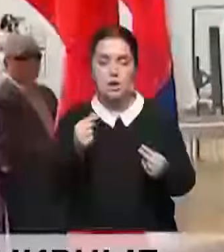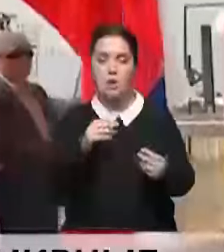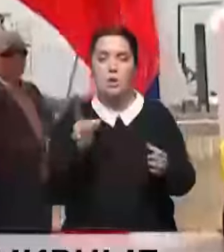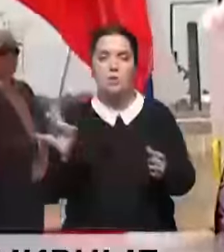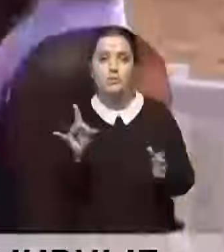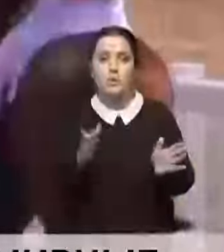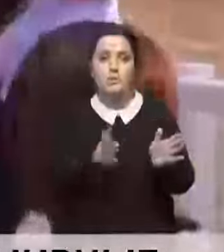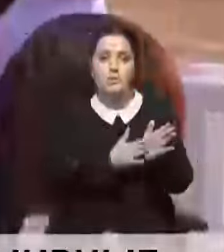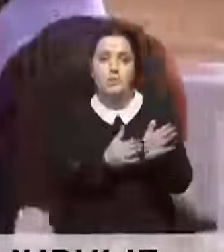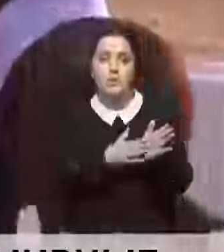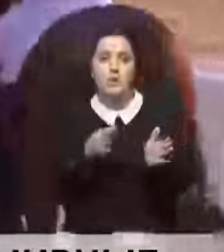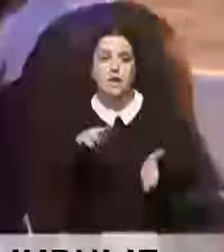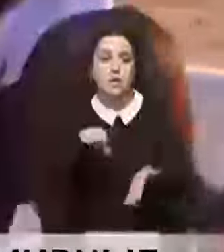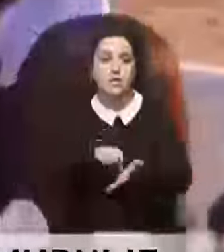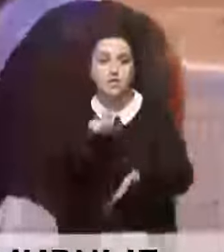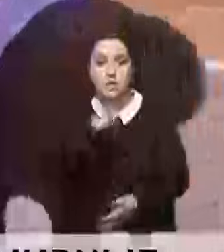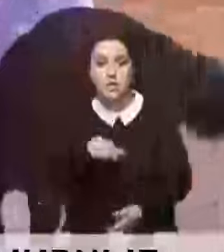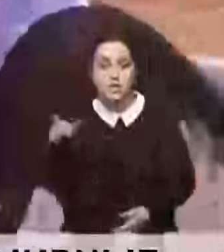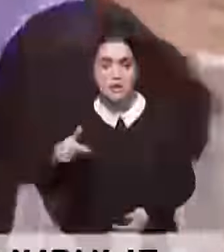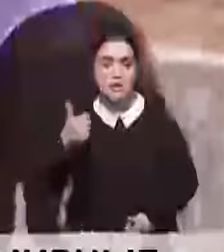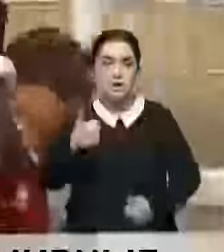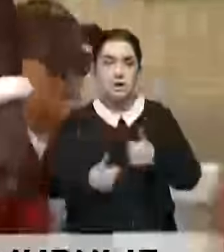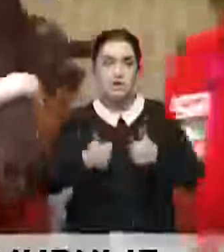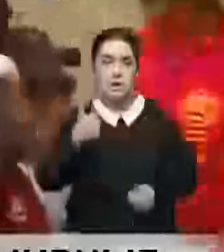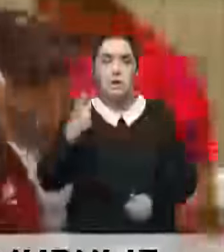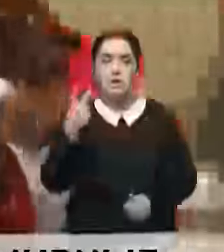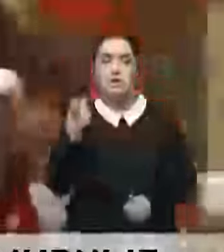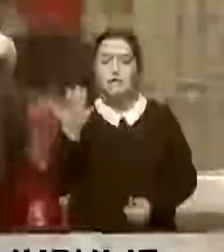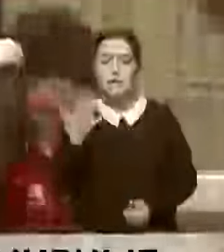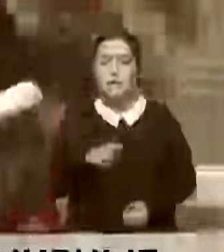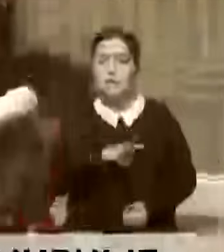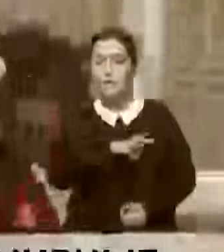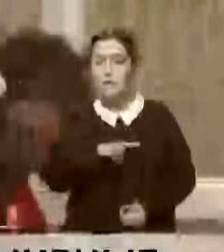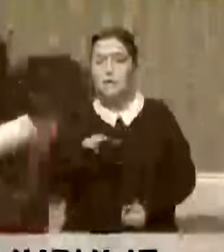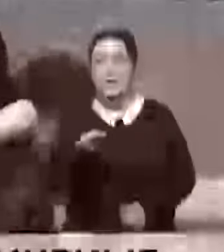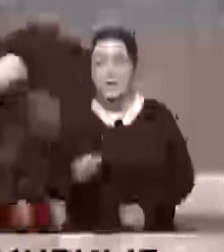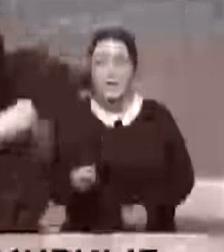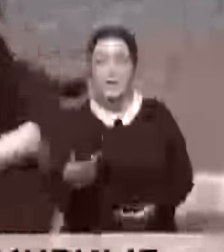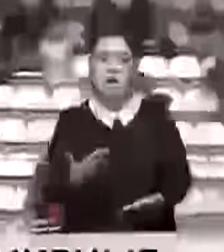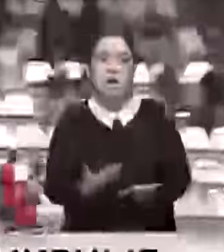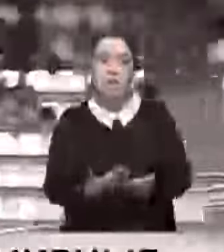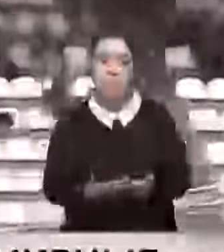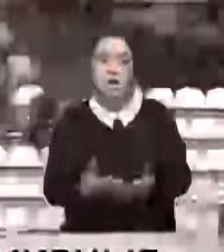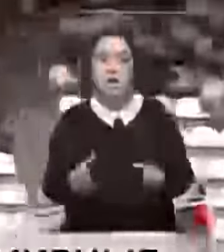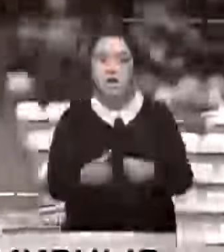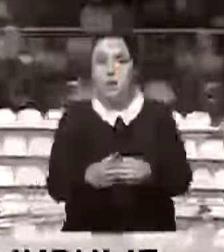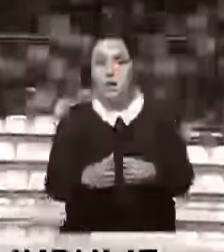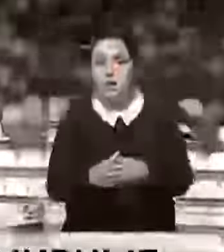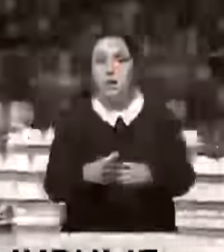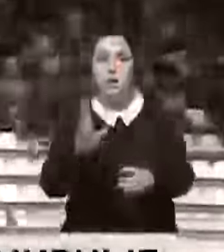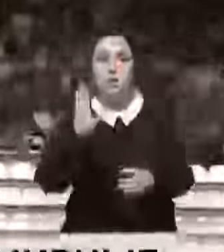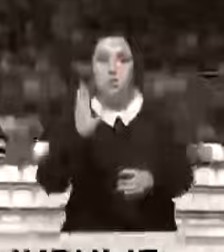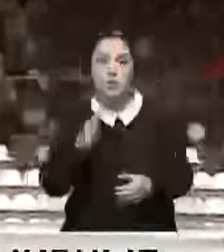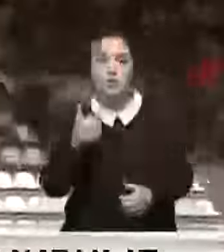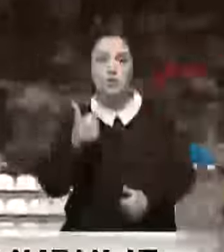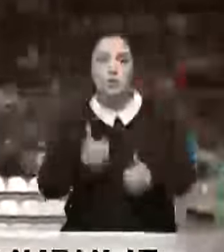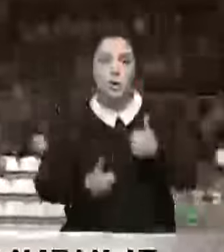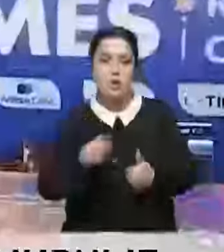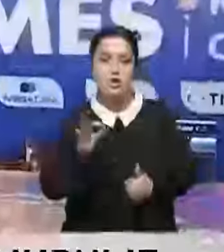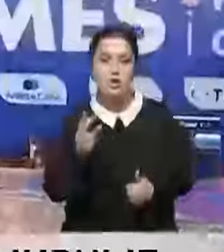средства. Общий размер призовых для участников соревнований составил чуть больше 250 миллионов тенге. Для примера, команда, которая